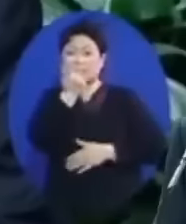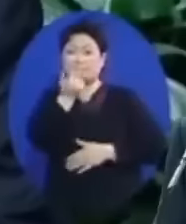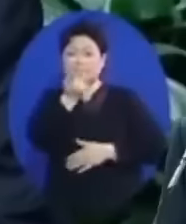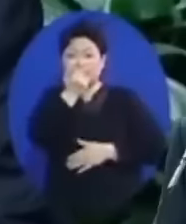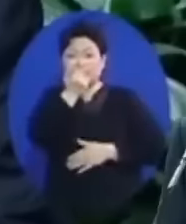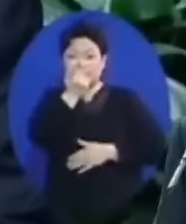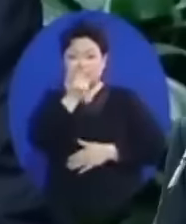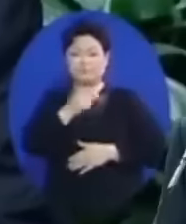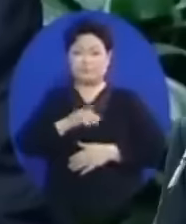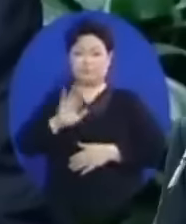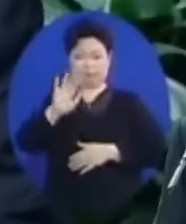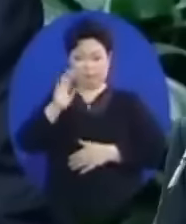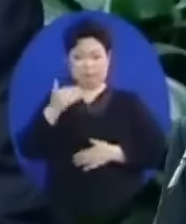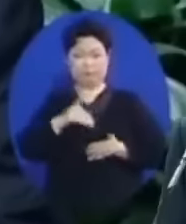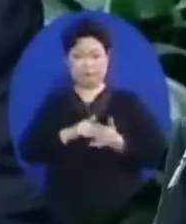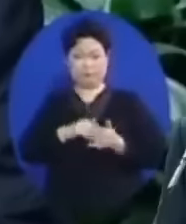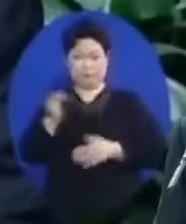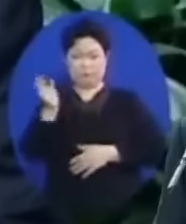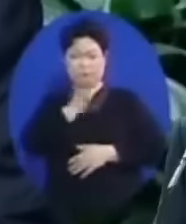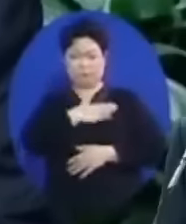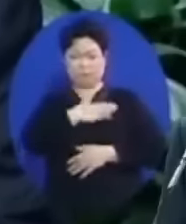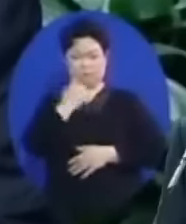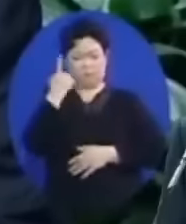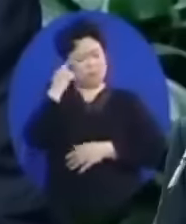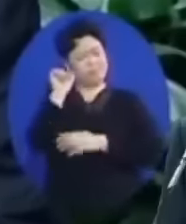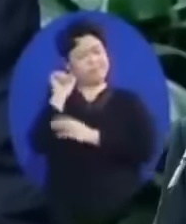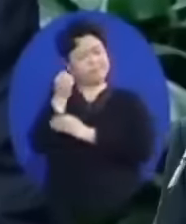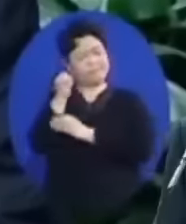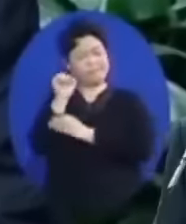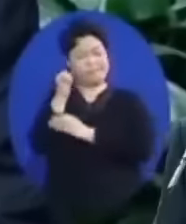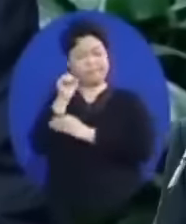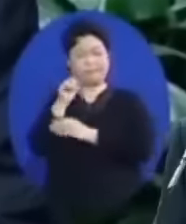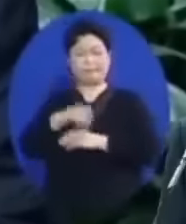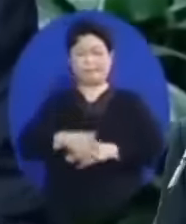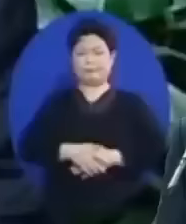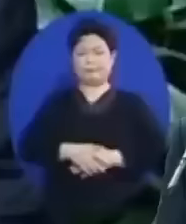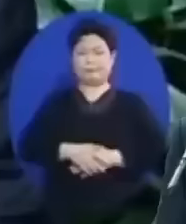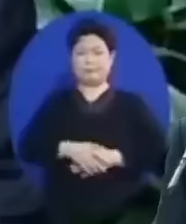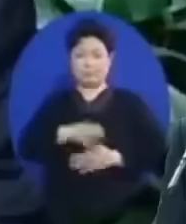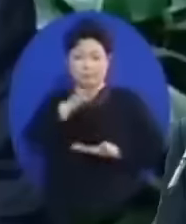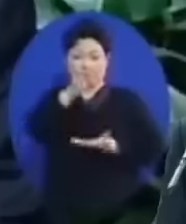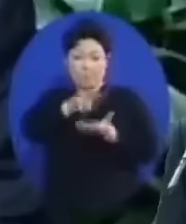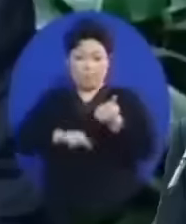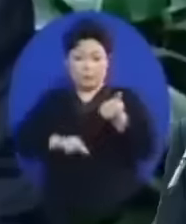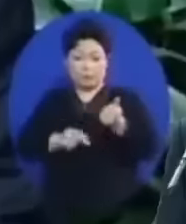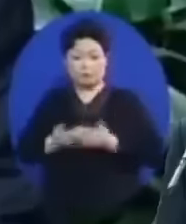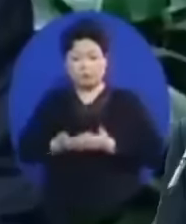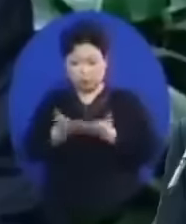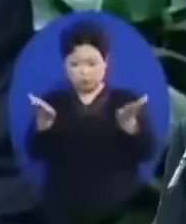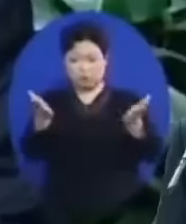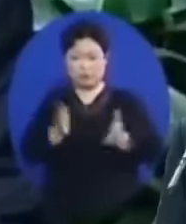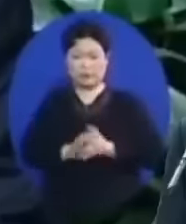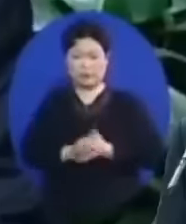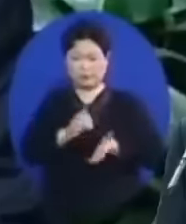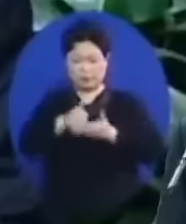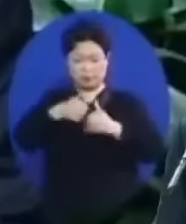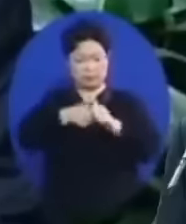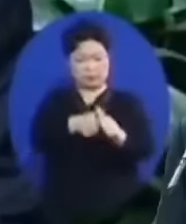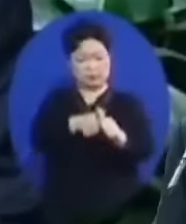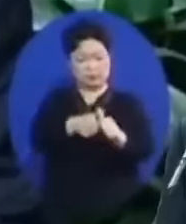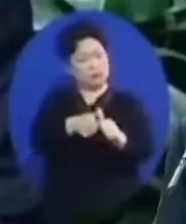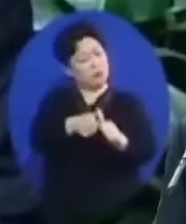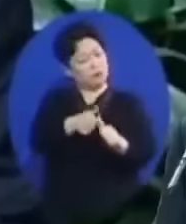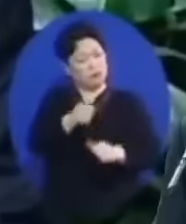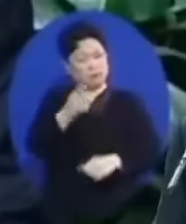이르게 될 것이라고 하니까 부자는 고개를 흔들었습니다. 재산을 팔아서 주고 주님을 따르다니 그럴